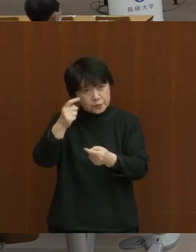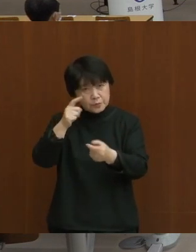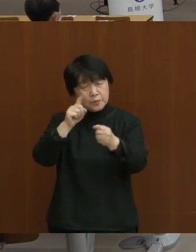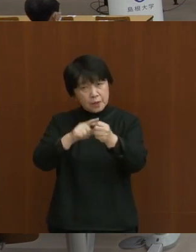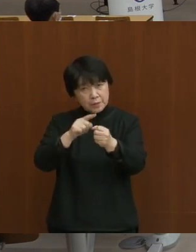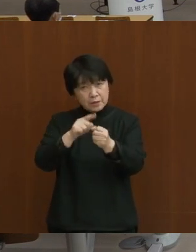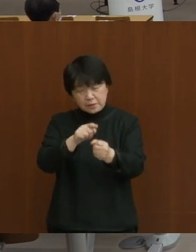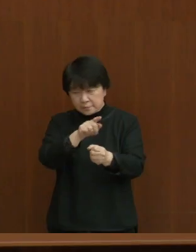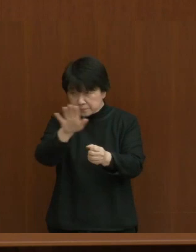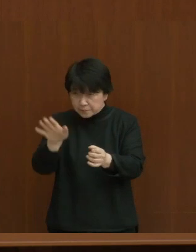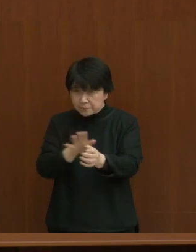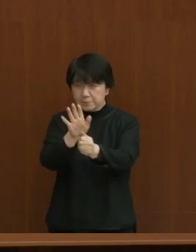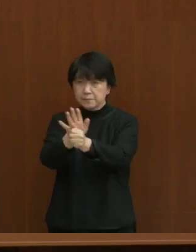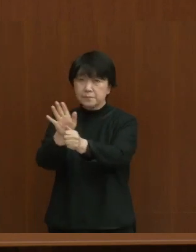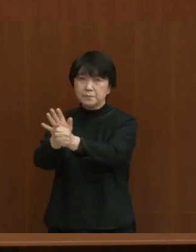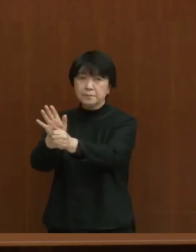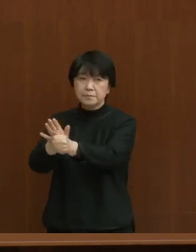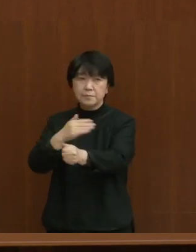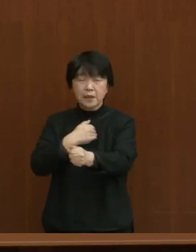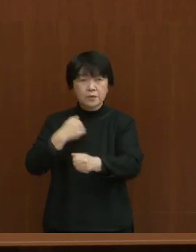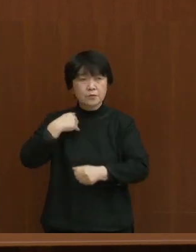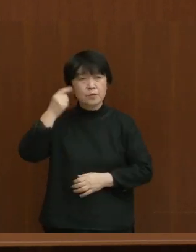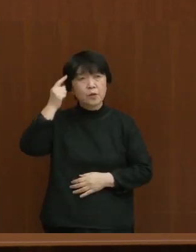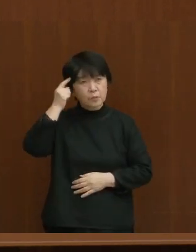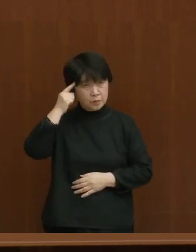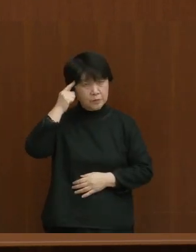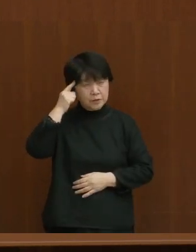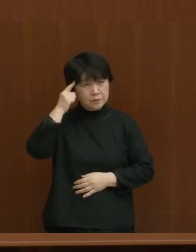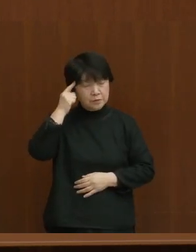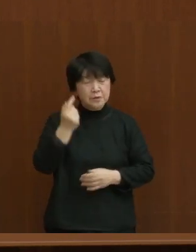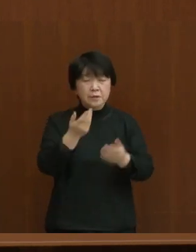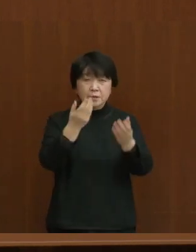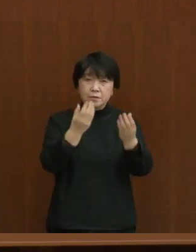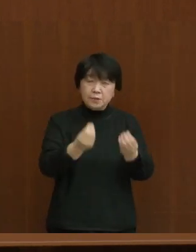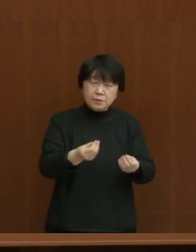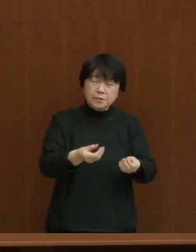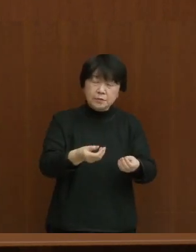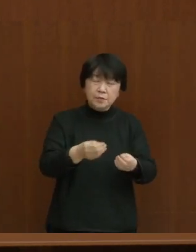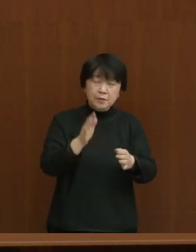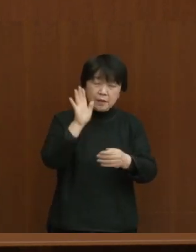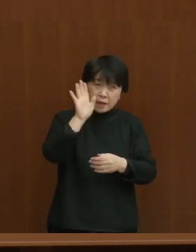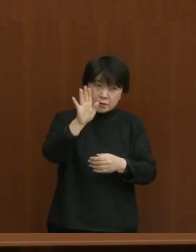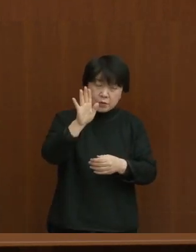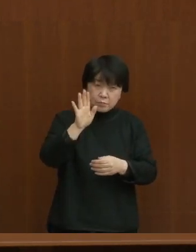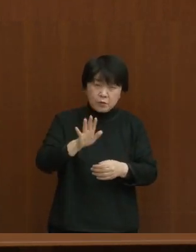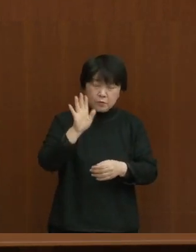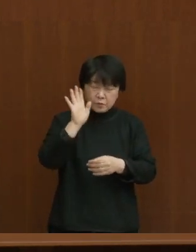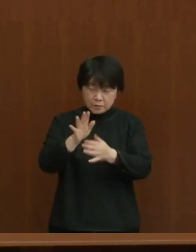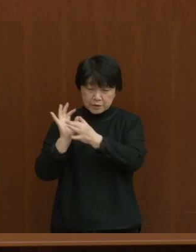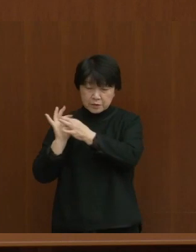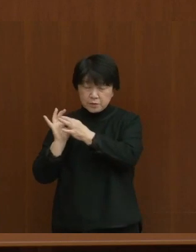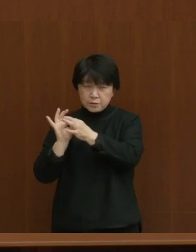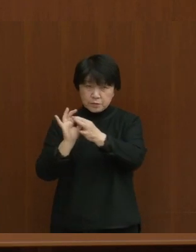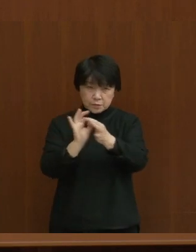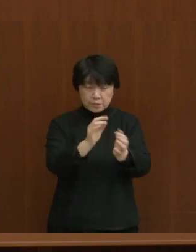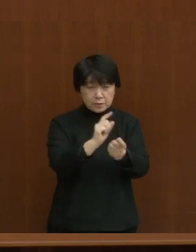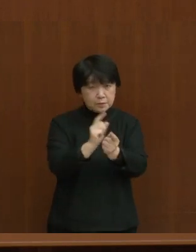ります。ご卒業、修了後も、これまでと変わらないお付き合いができれば幸い